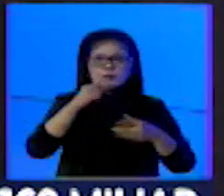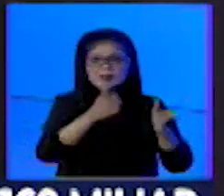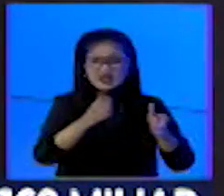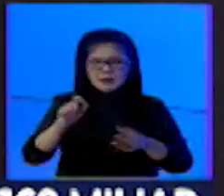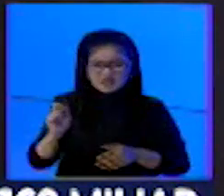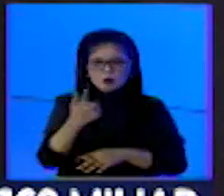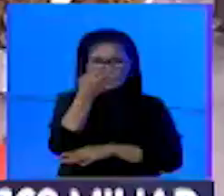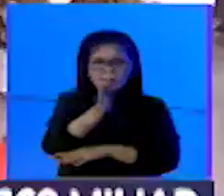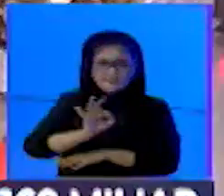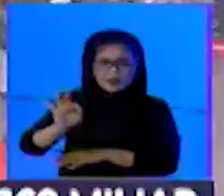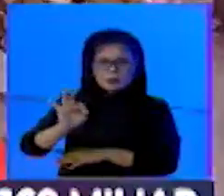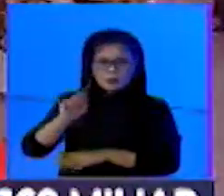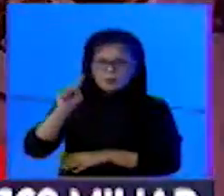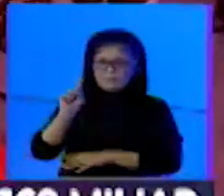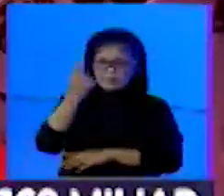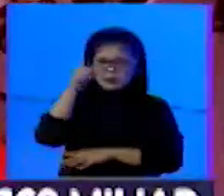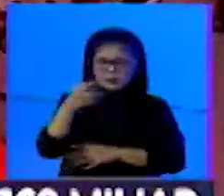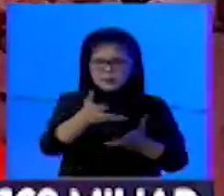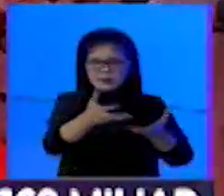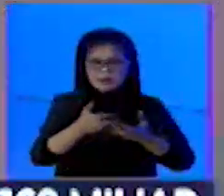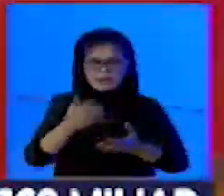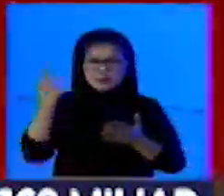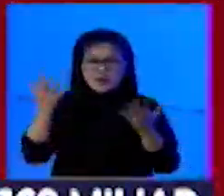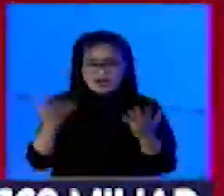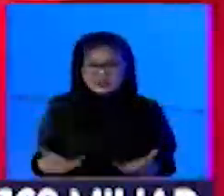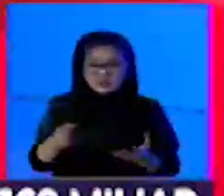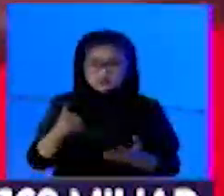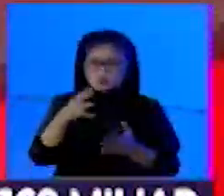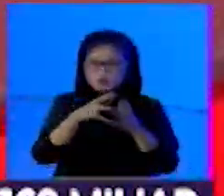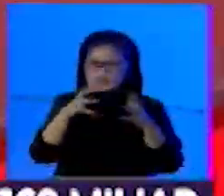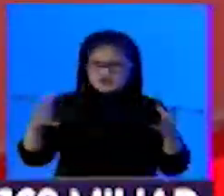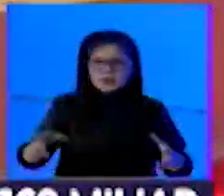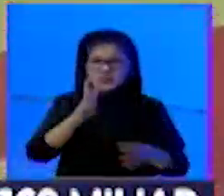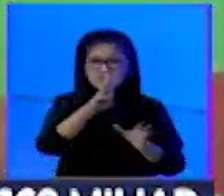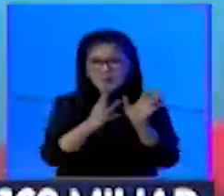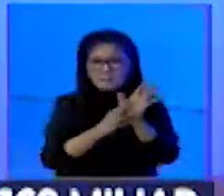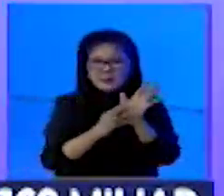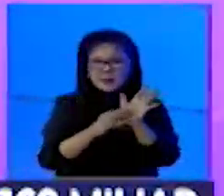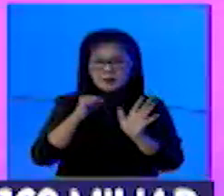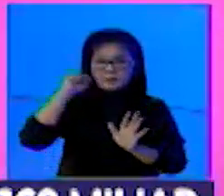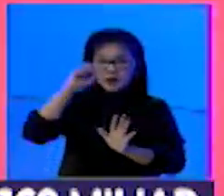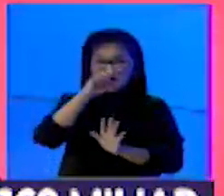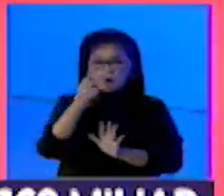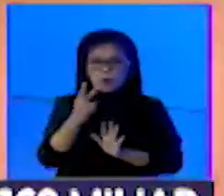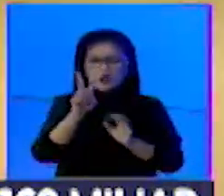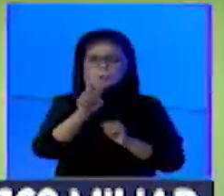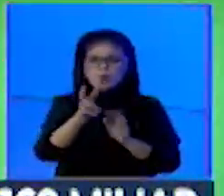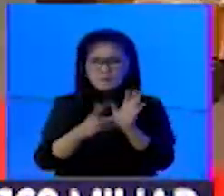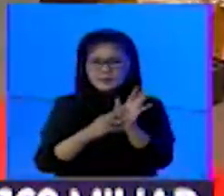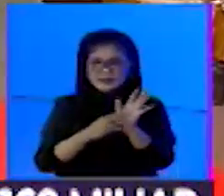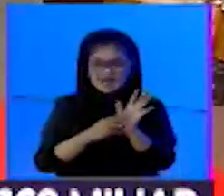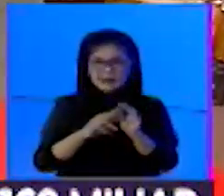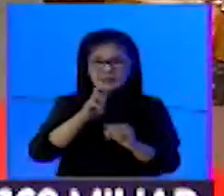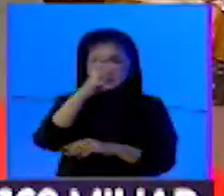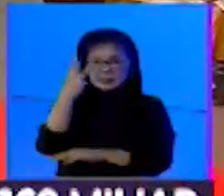COVID-19. Pemenang pertama mendapatkan hadiah sebesar 3 miliar rupiah. Pemenang kedua mendapatkan hadiah 2 miliar rupiah, dan